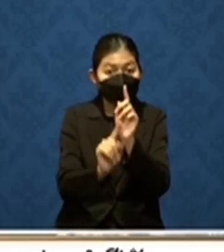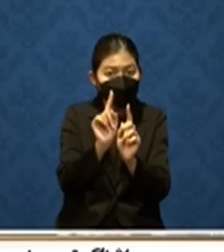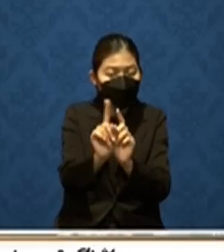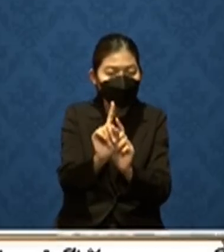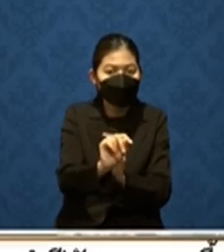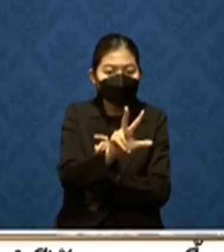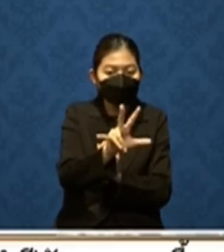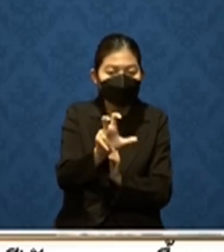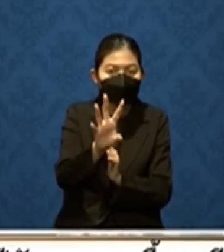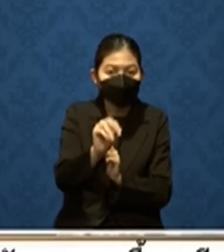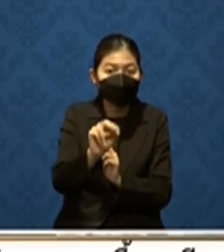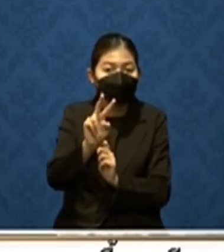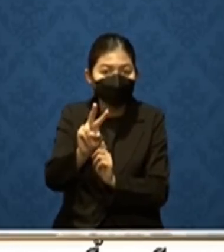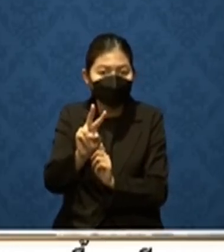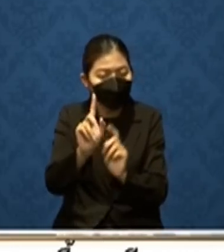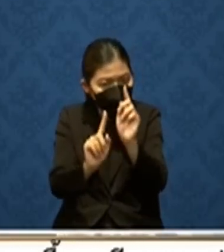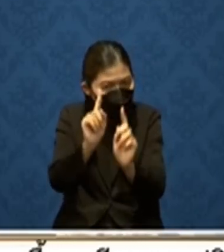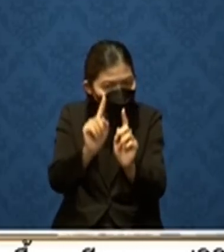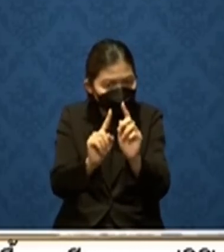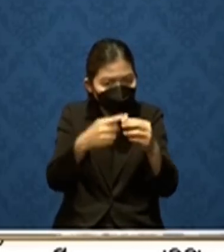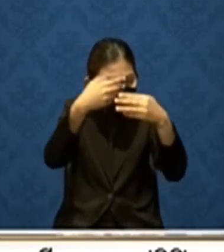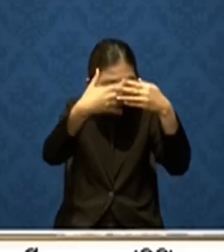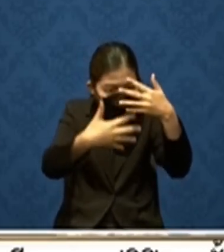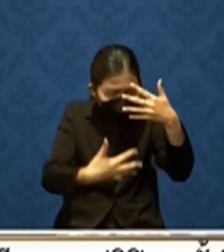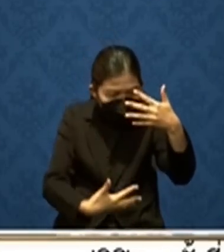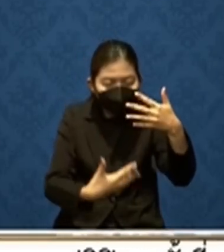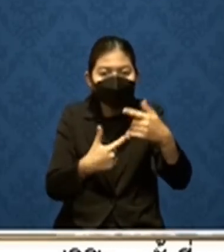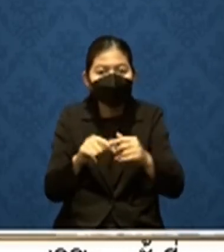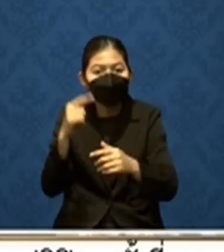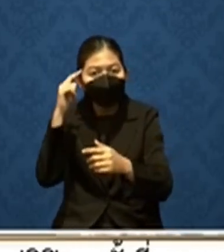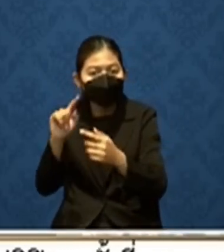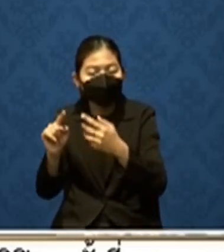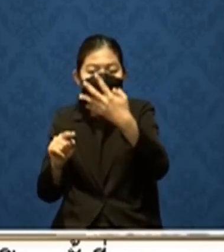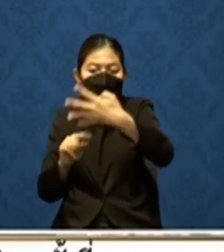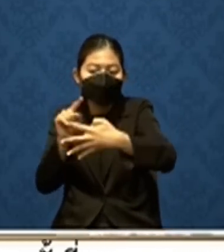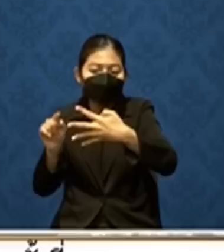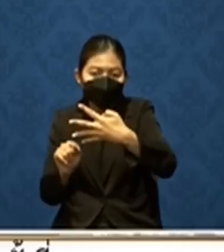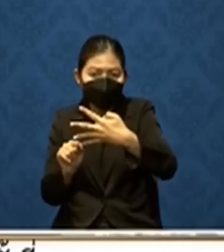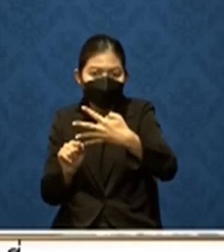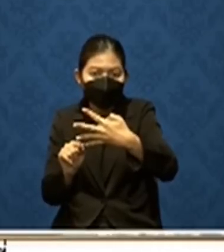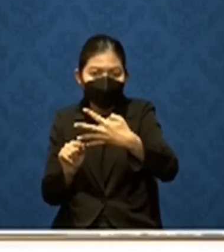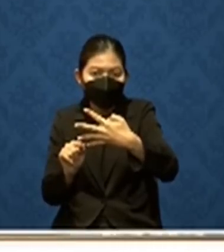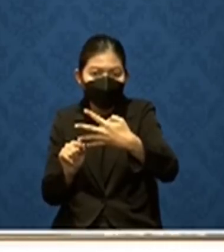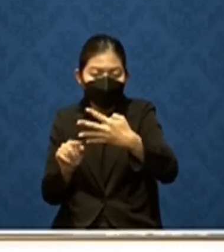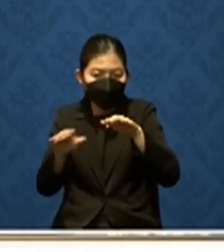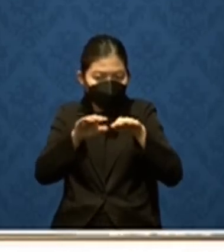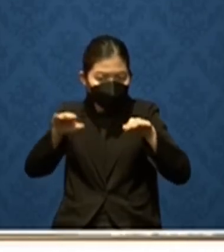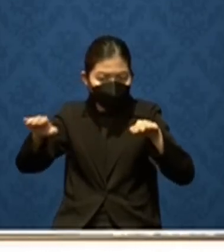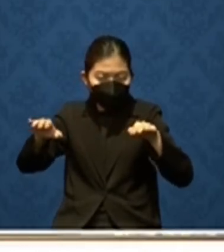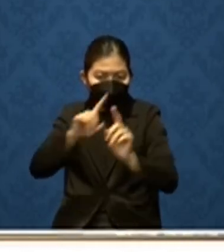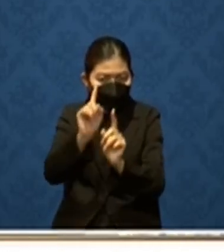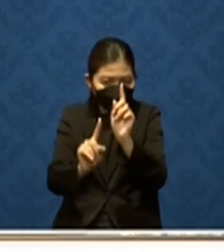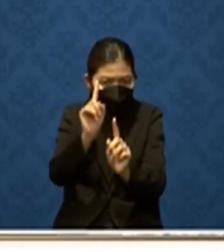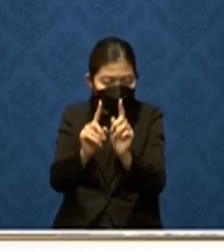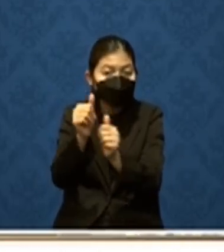ถนัดก็มี 4ปัจจัยหลักสิ่งที่เขาใช้วัดในการเรื่องขีดความสามารถในการแข่งขัน